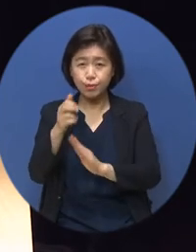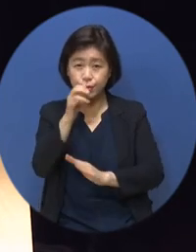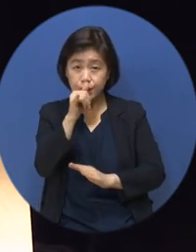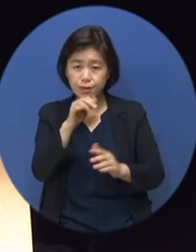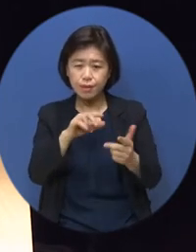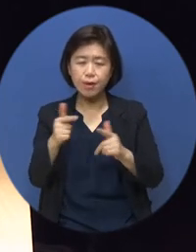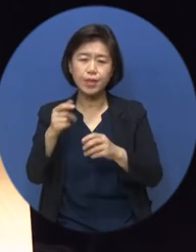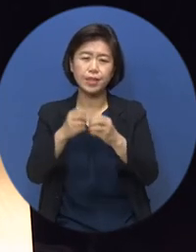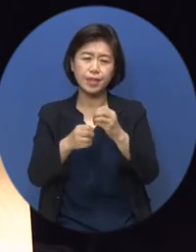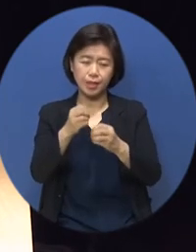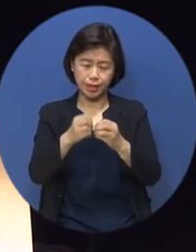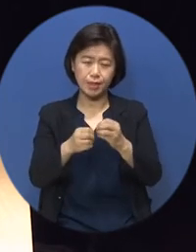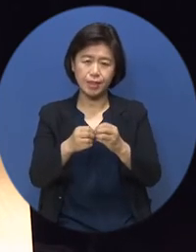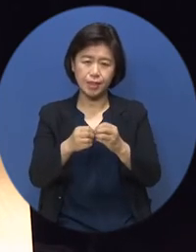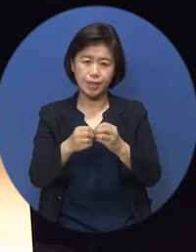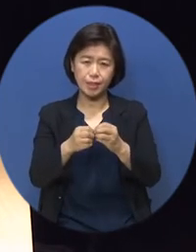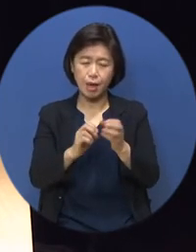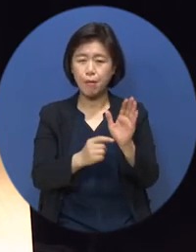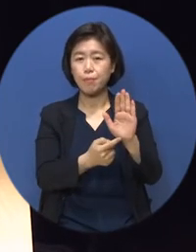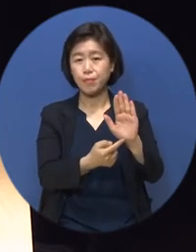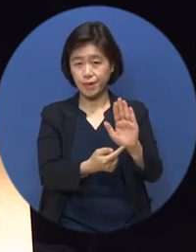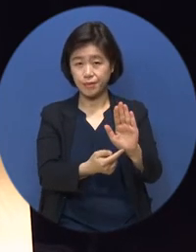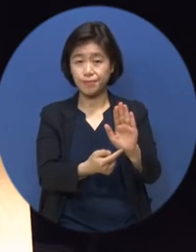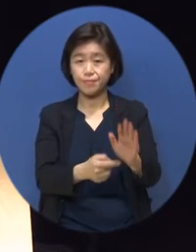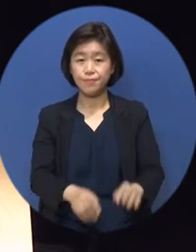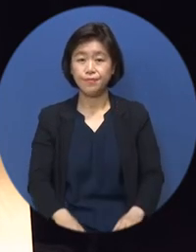선편하여서 여러분들에게